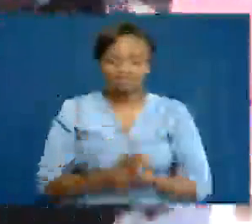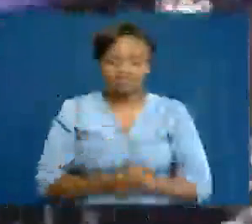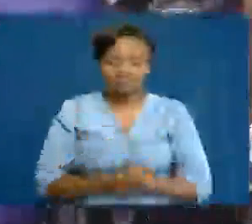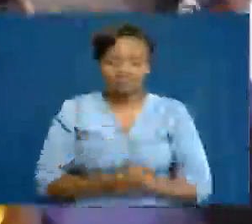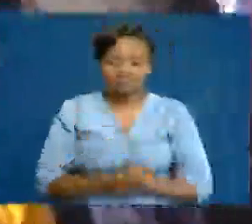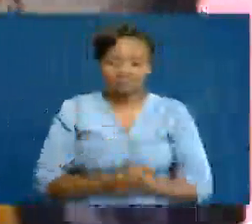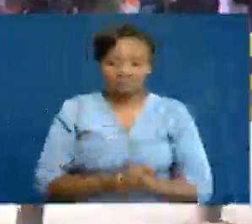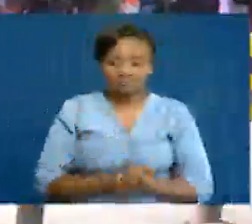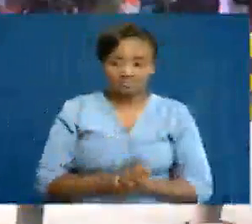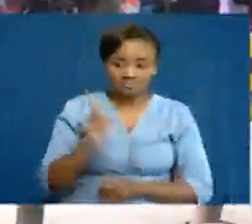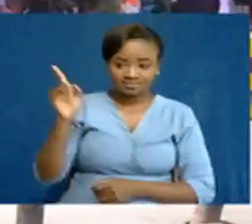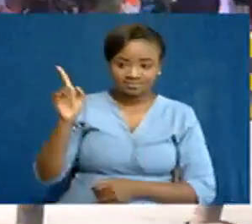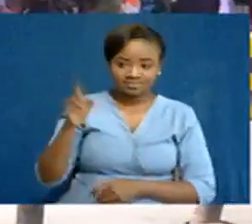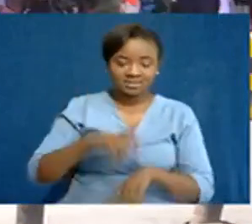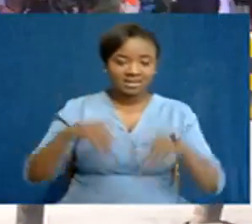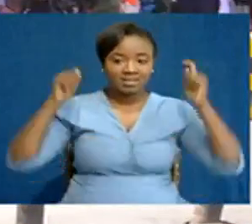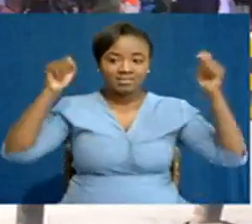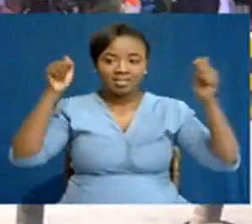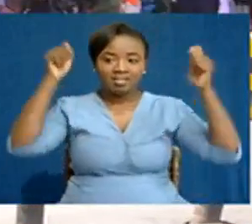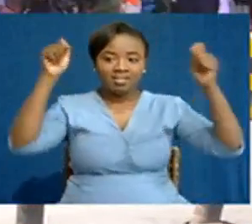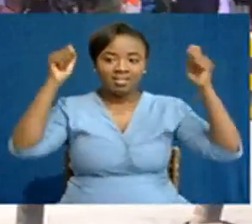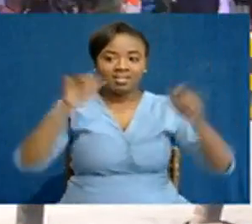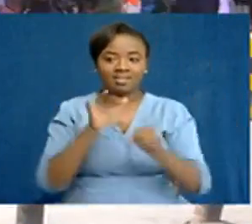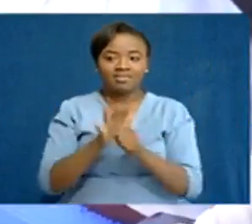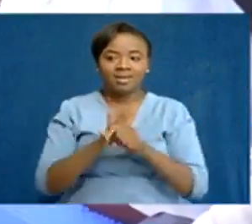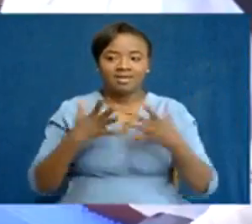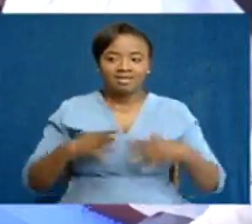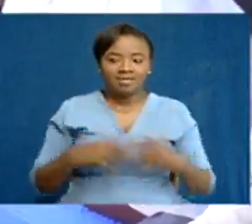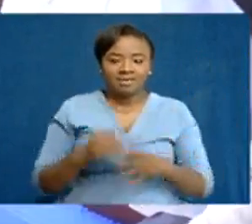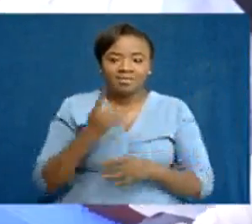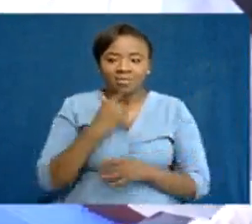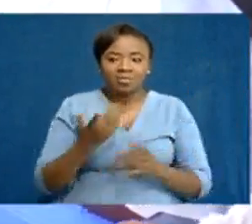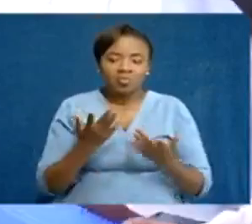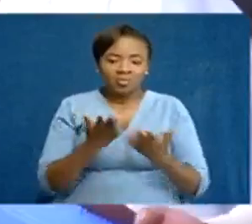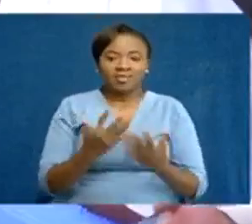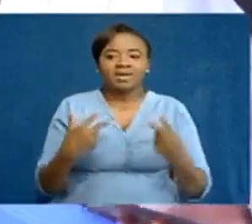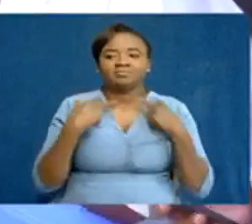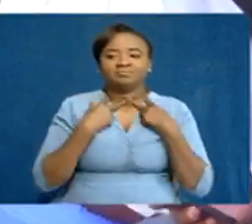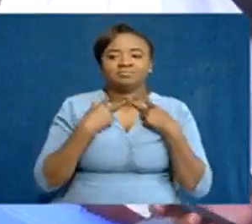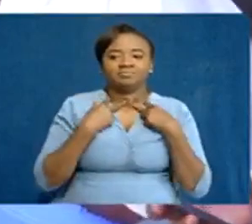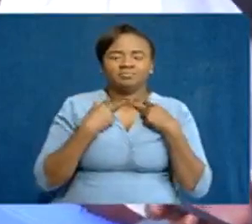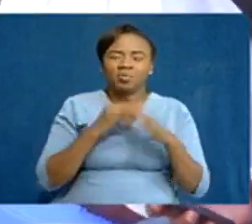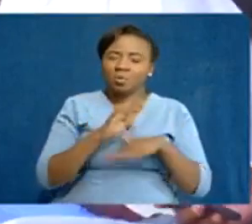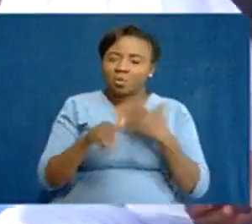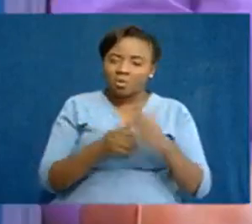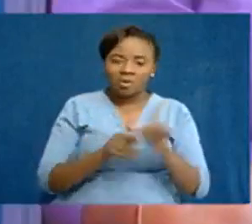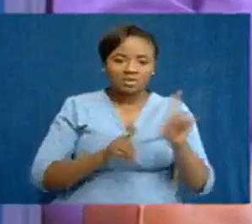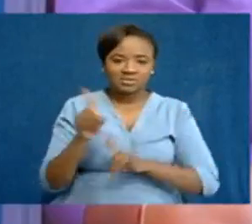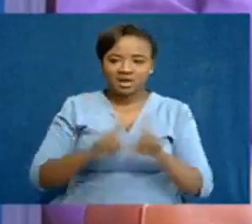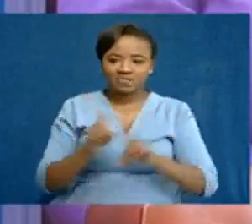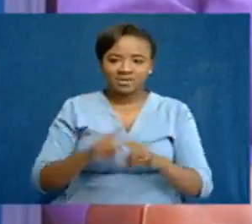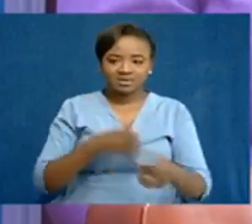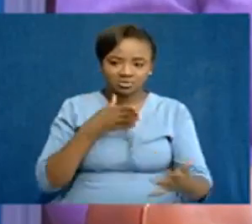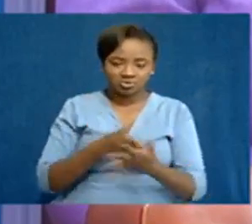Wafanyikazi hao walipokuwa wanaimba nyimbo za maandamano, maelfu ya wasafiri ndio waliokuwa taabani. Safari zote za ndege zikisitishwa